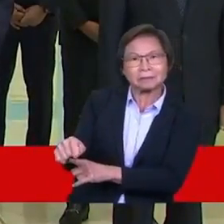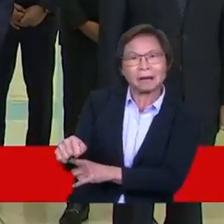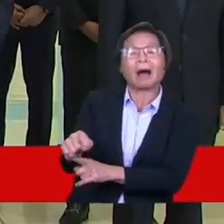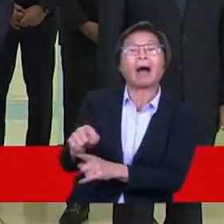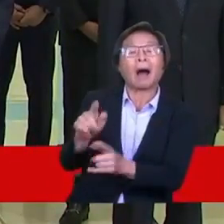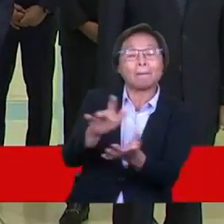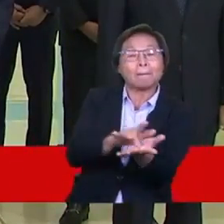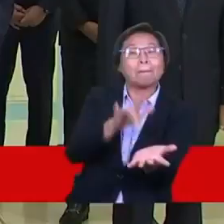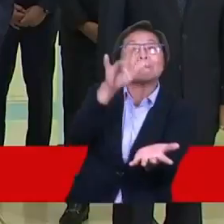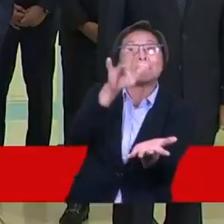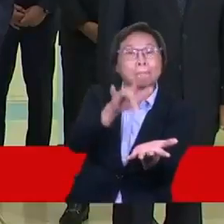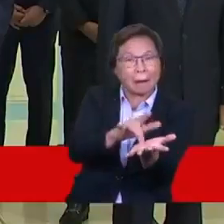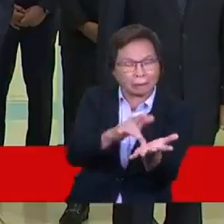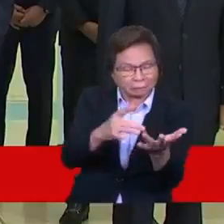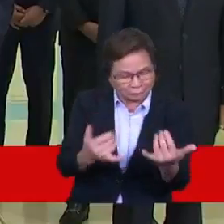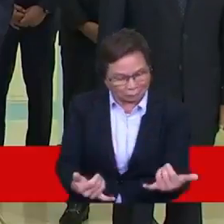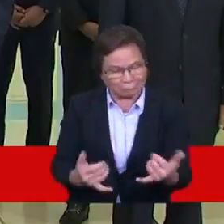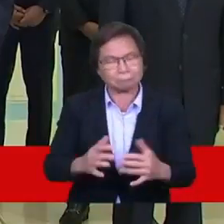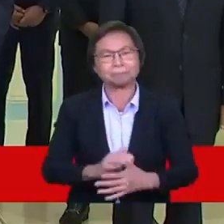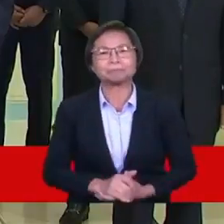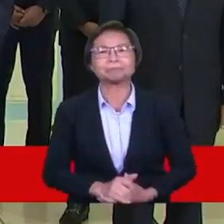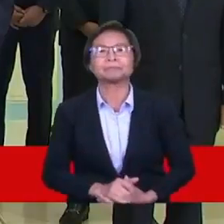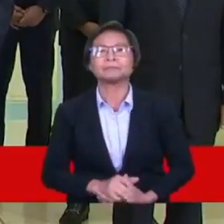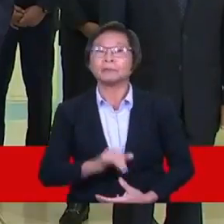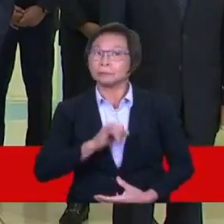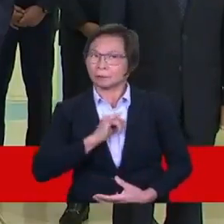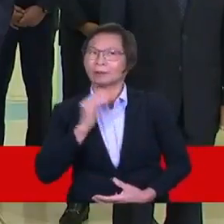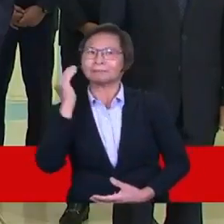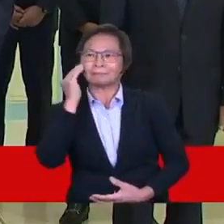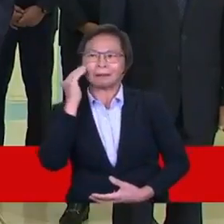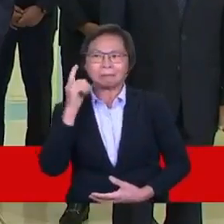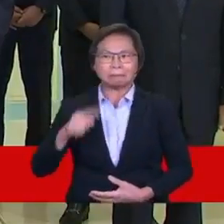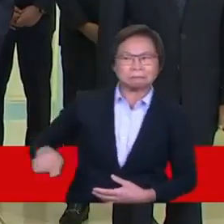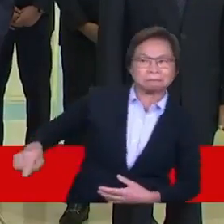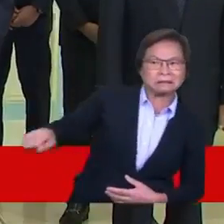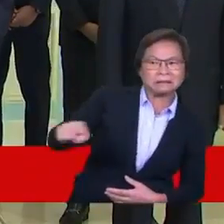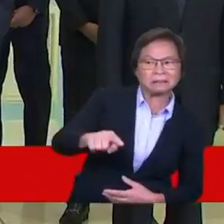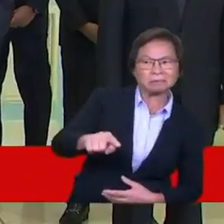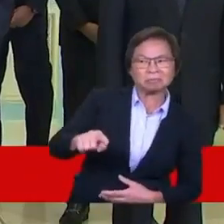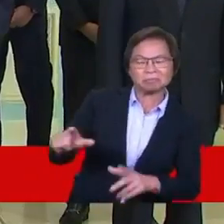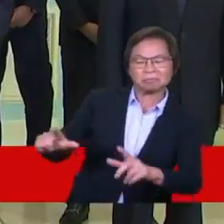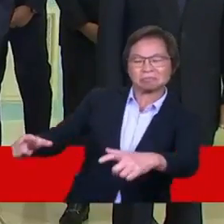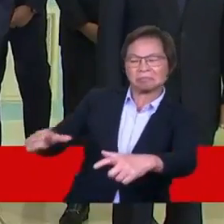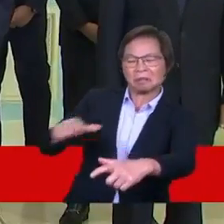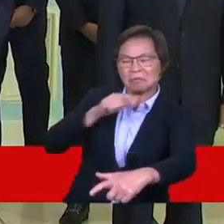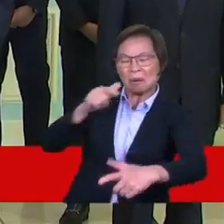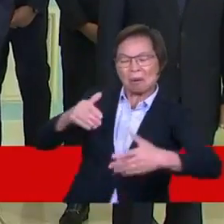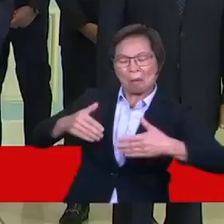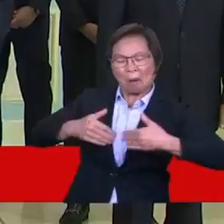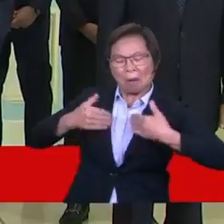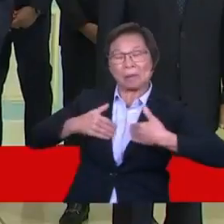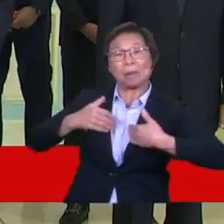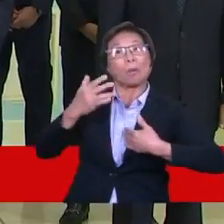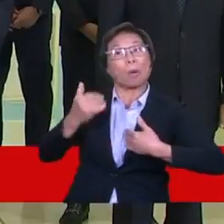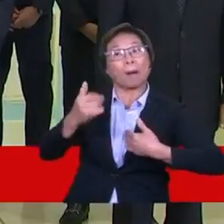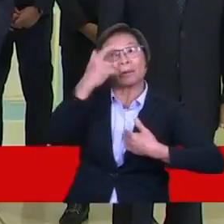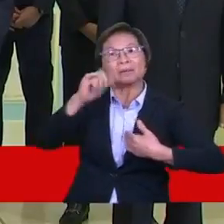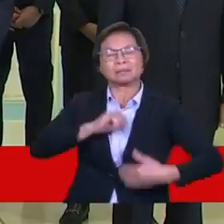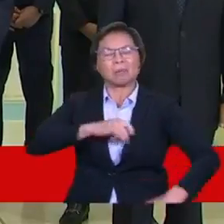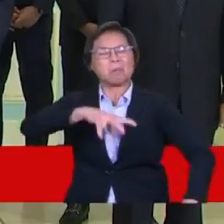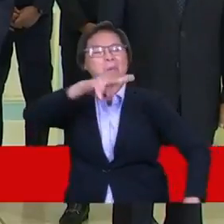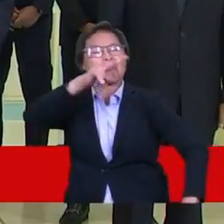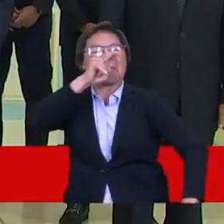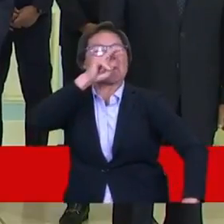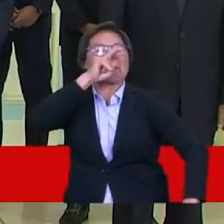yang keruh Hai Say tahu bahwa mereka kurang senang dengan ketegasan saya untuk tidak